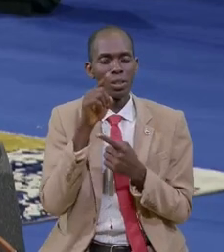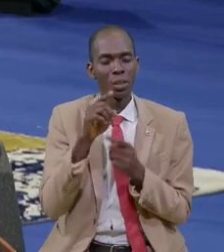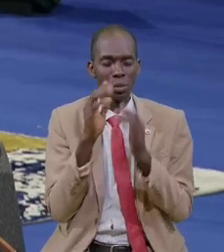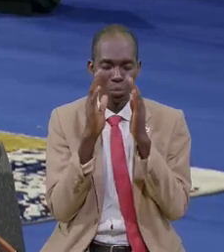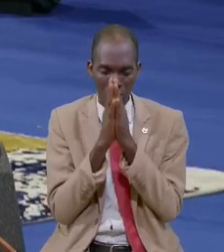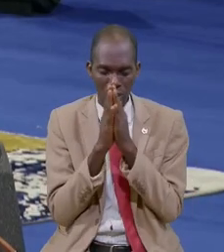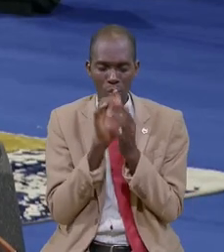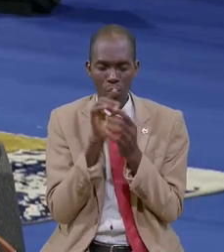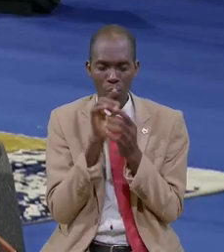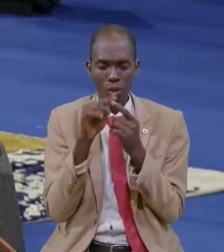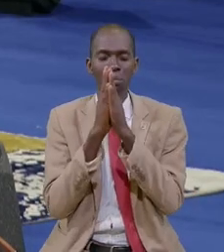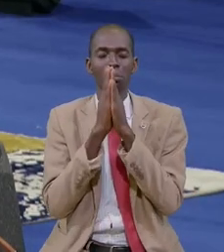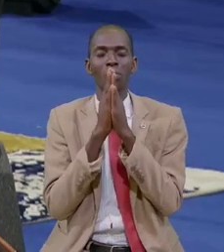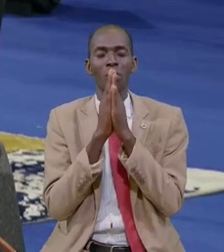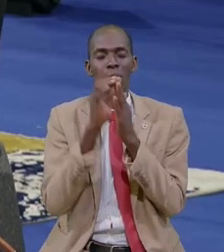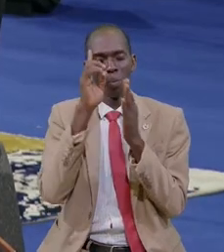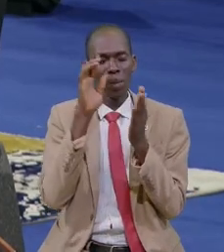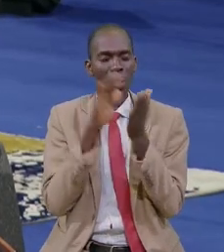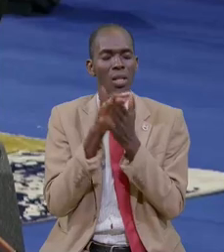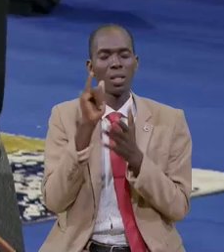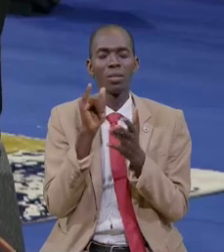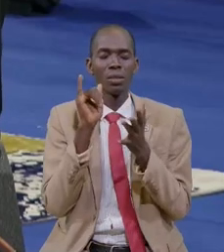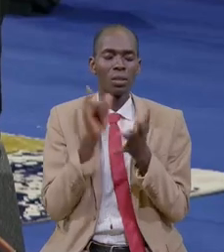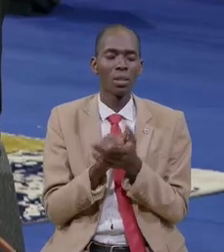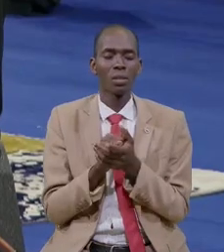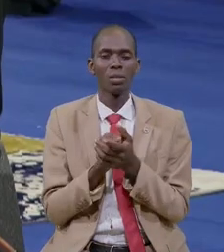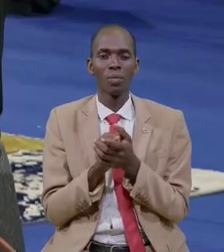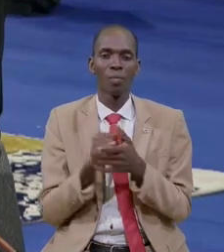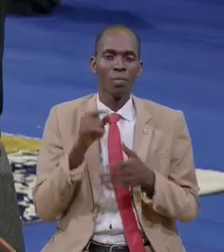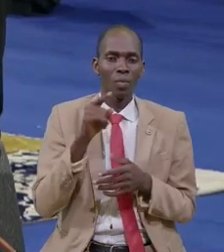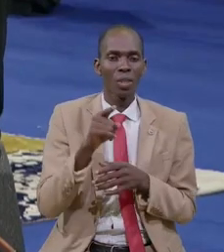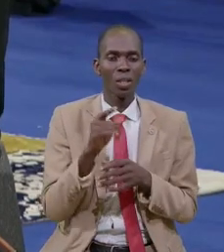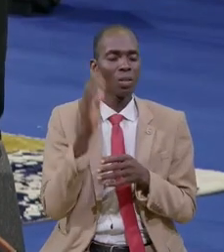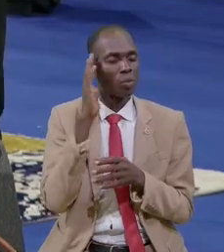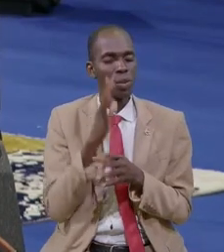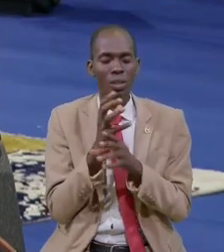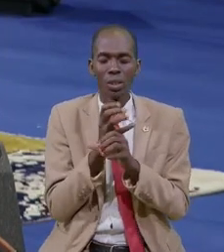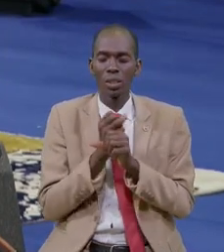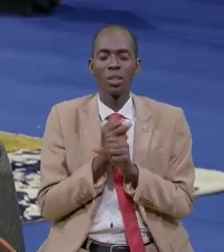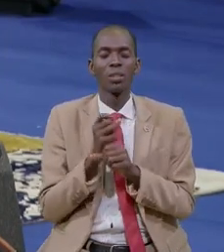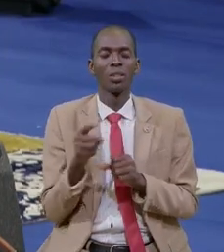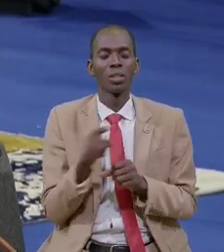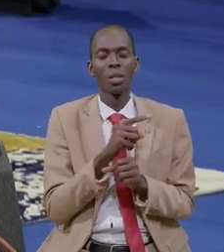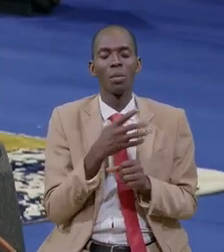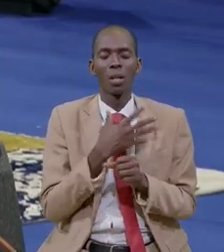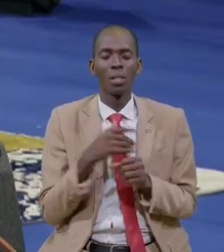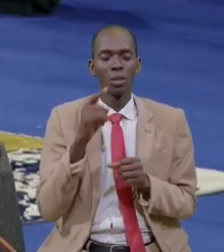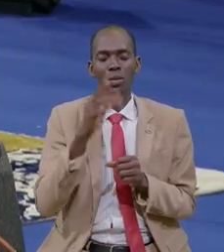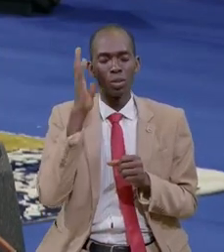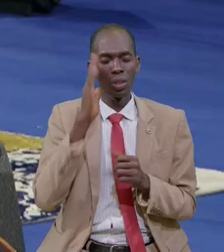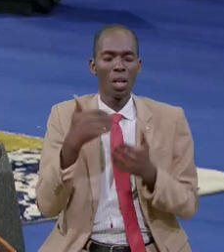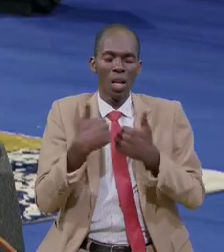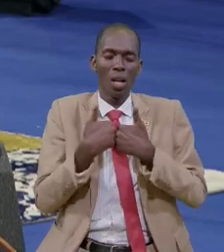priant, croyez que vous l'avez reçu et vous le verrez